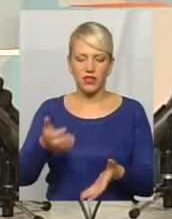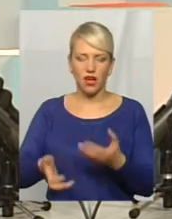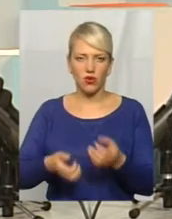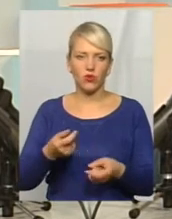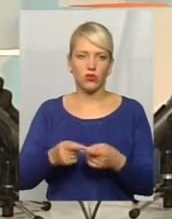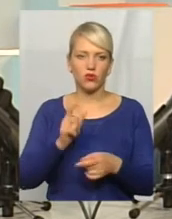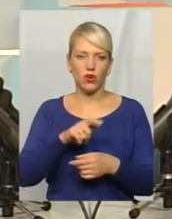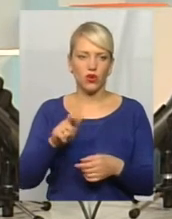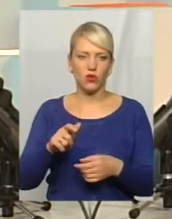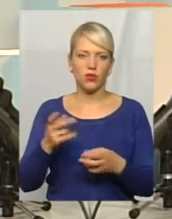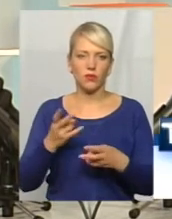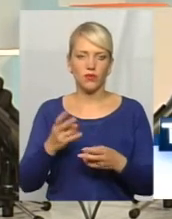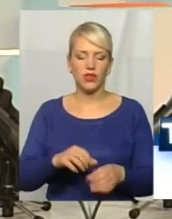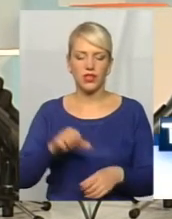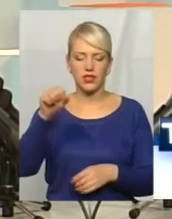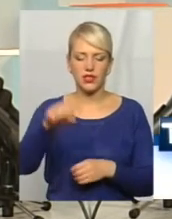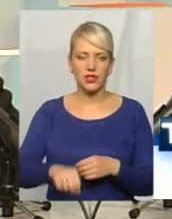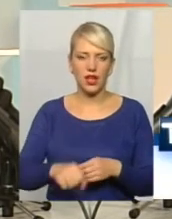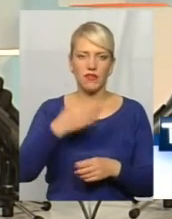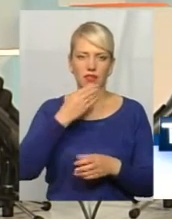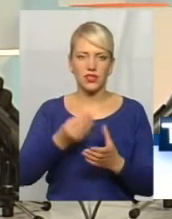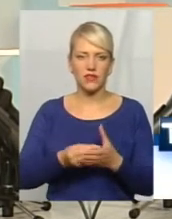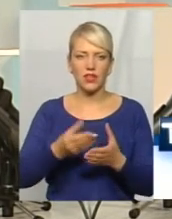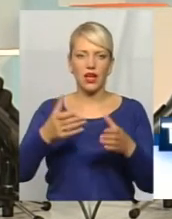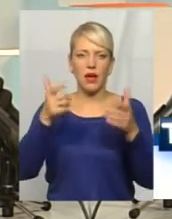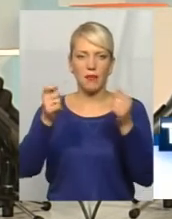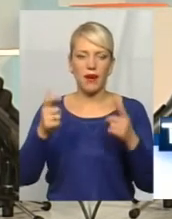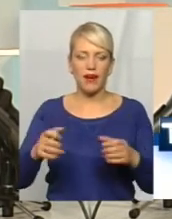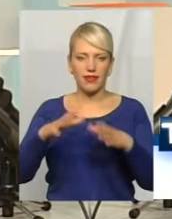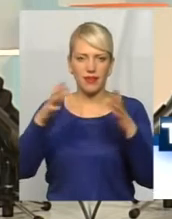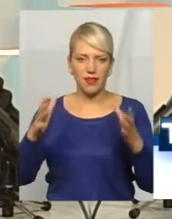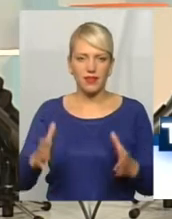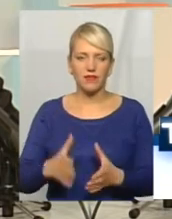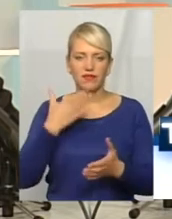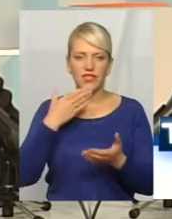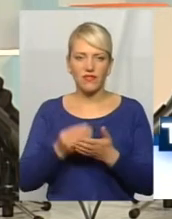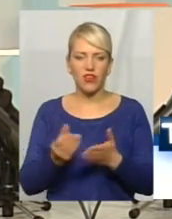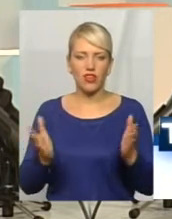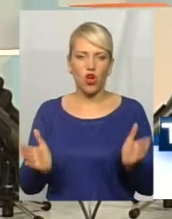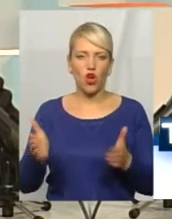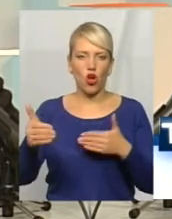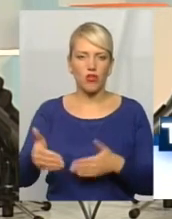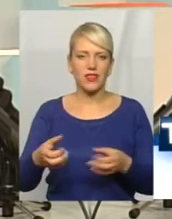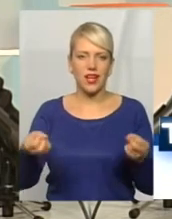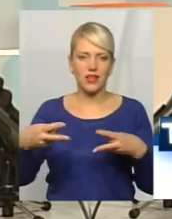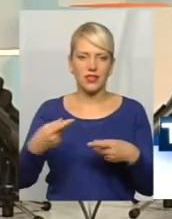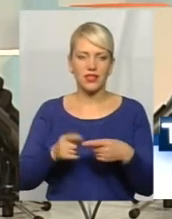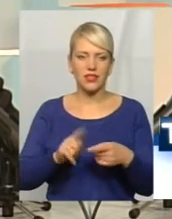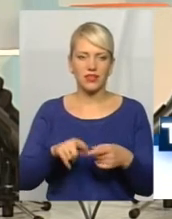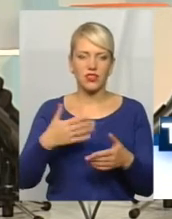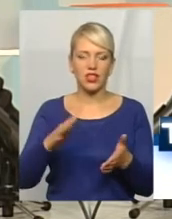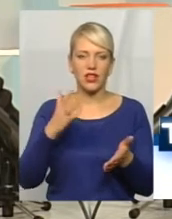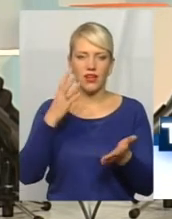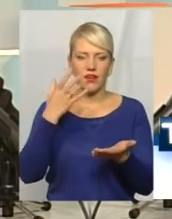його, свій пакетик, в той контейнер, і відповідно воно дочікується машини. Але той контейнер вже закладений в тариф,